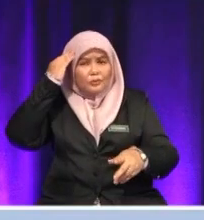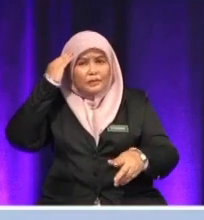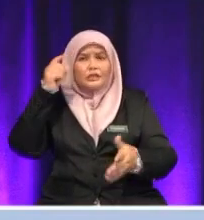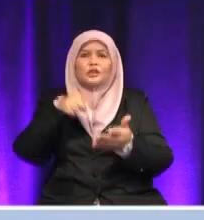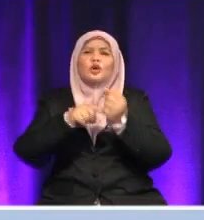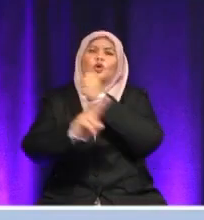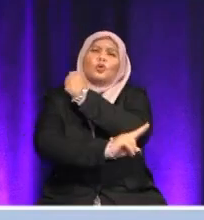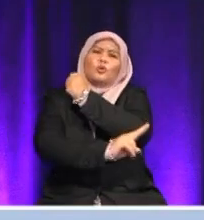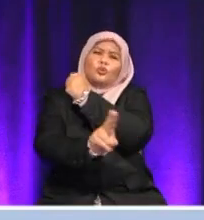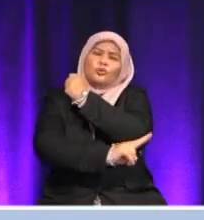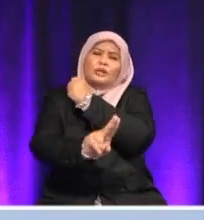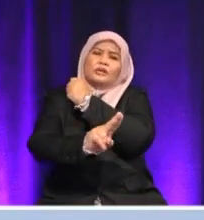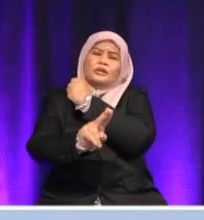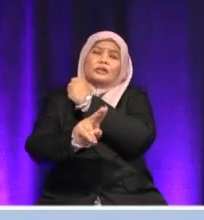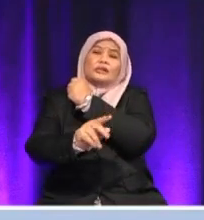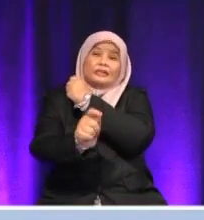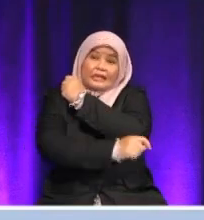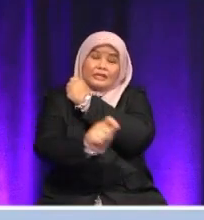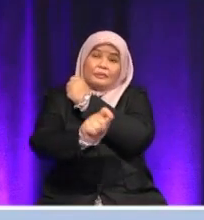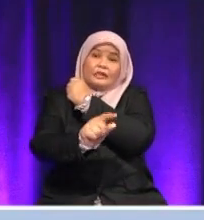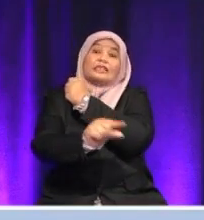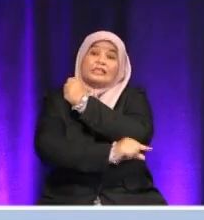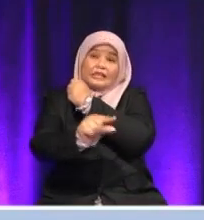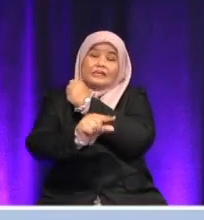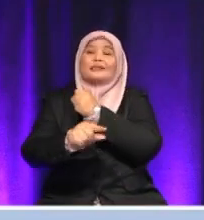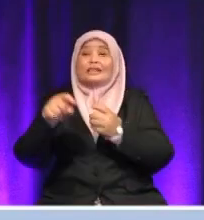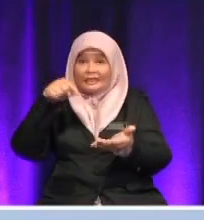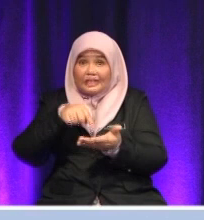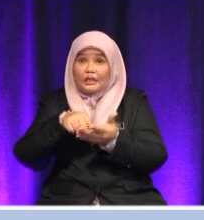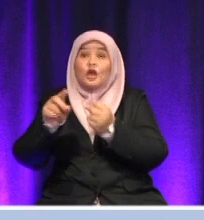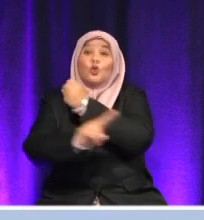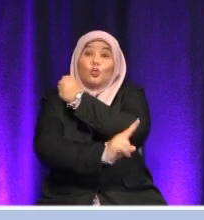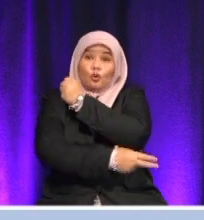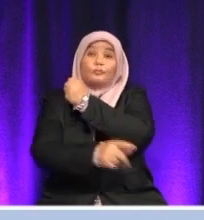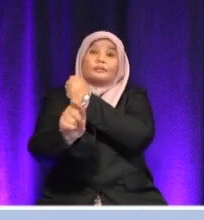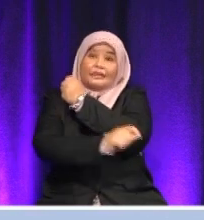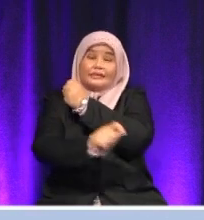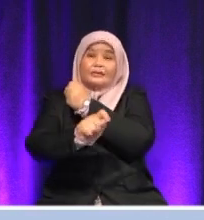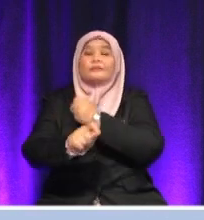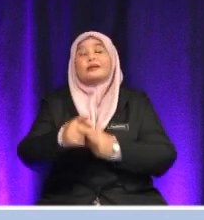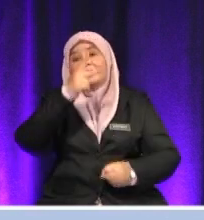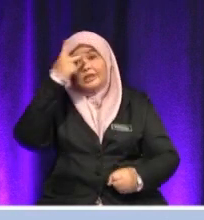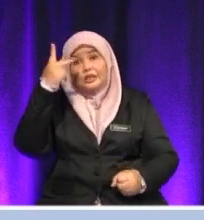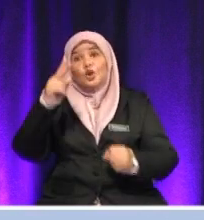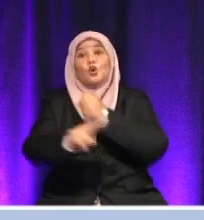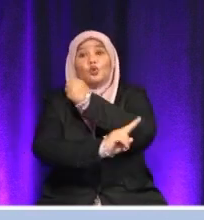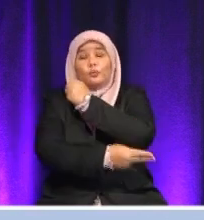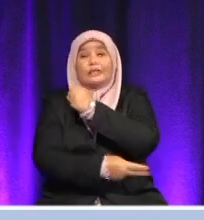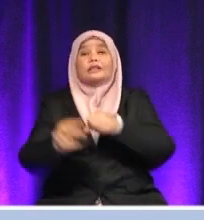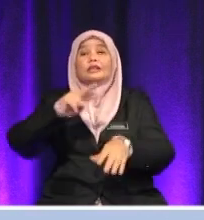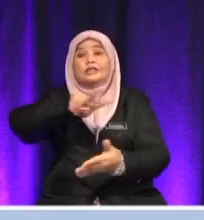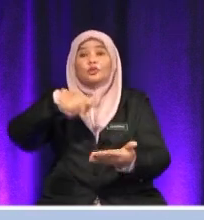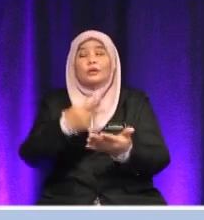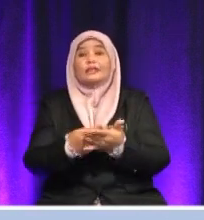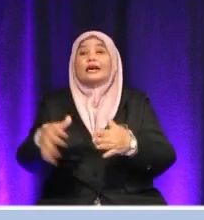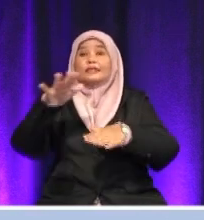hudud ke takzir ke kisas, sebenarnya ini ialah hukum takzir. Kenapa takzir? Sebab hukuman tu dijatuhkan